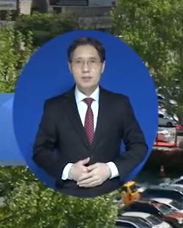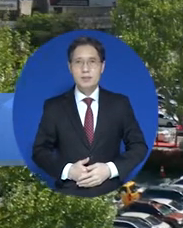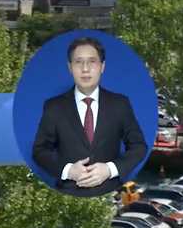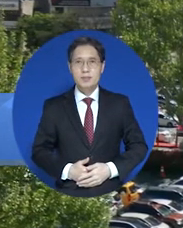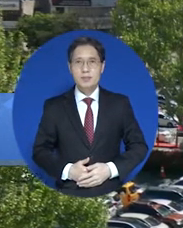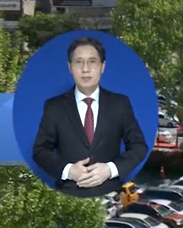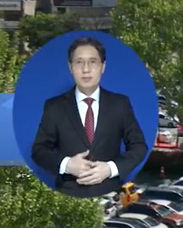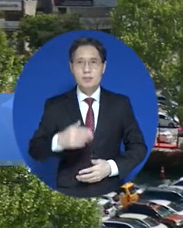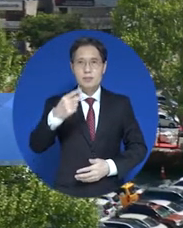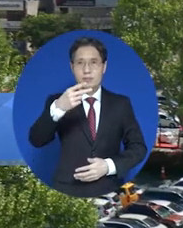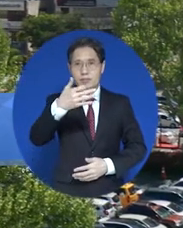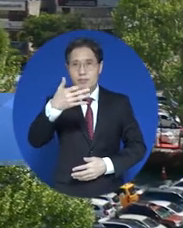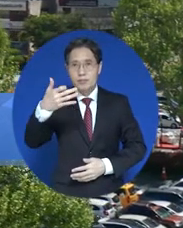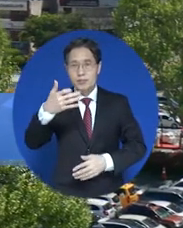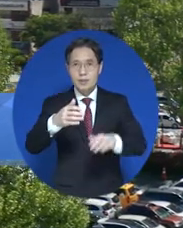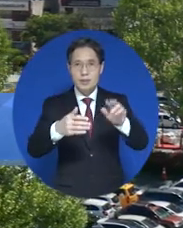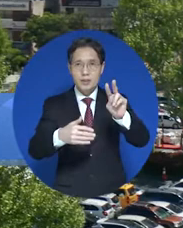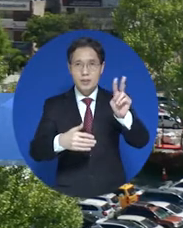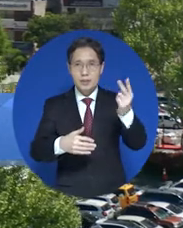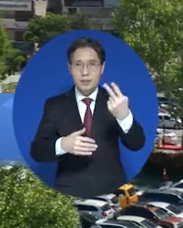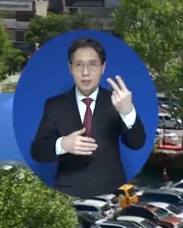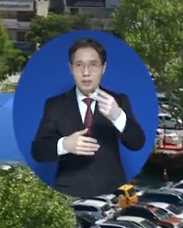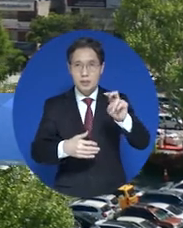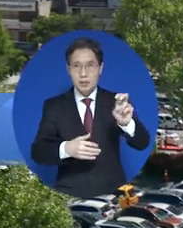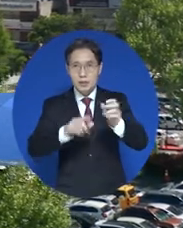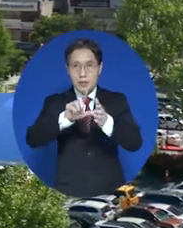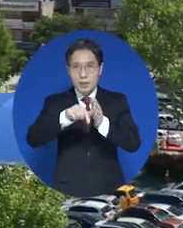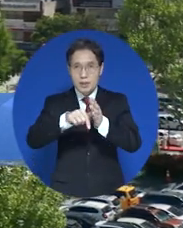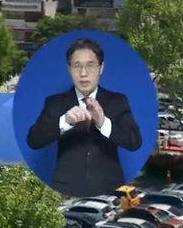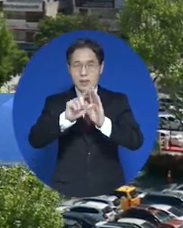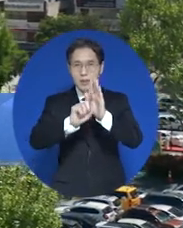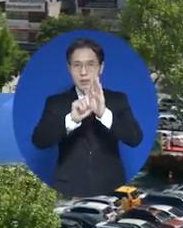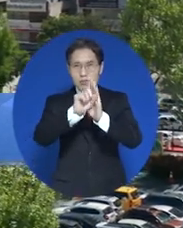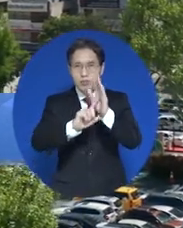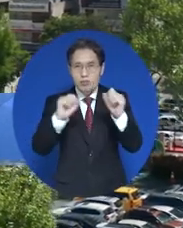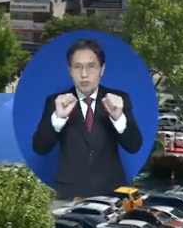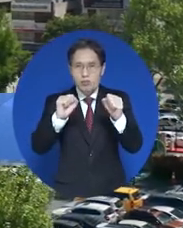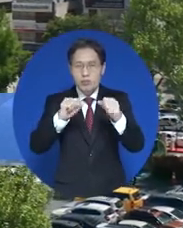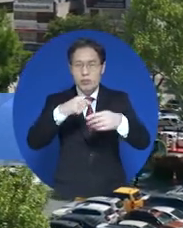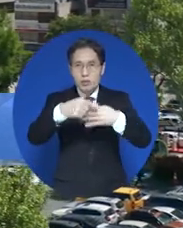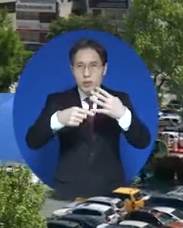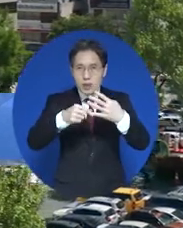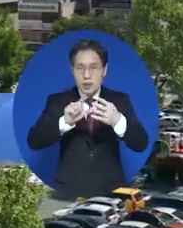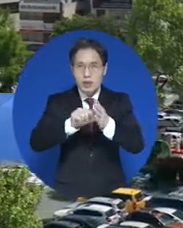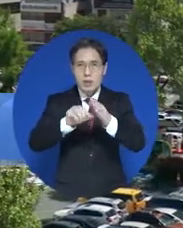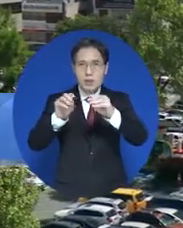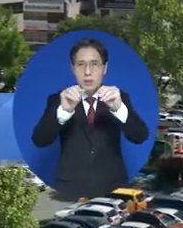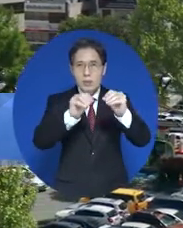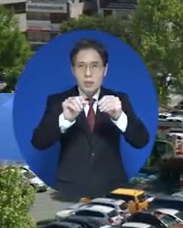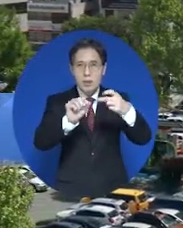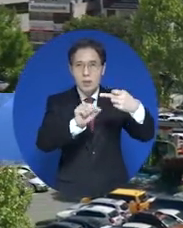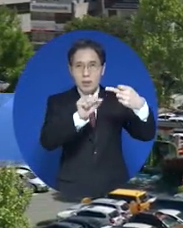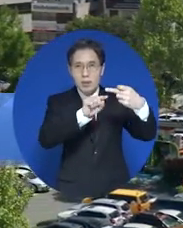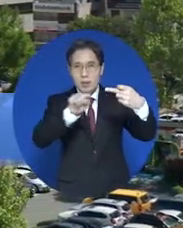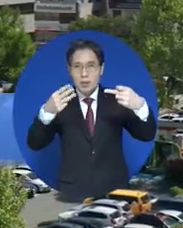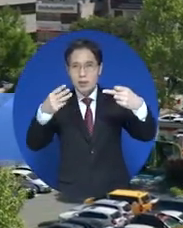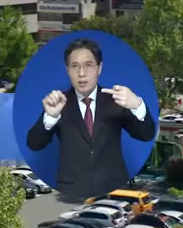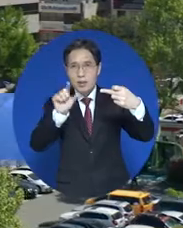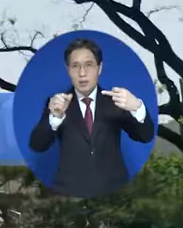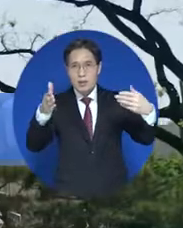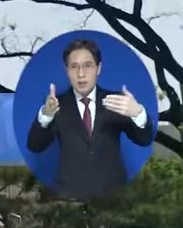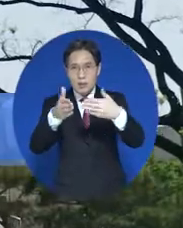쉬는 2019년 에 이어 2020년 도 에도 겨울철 고농도 미세먼지 발생 기간인 12월에서 3월